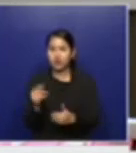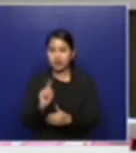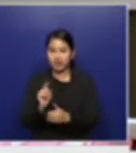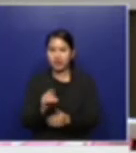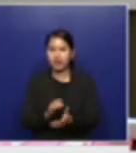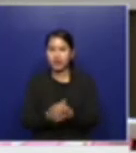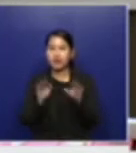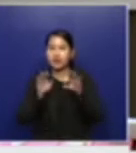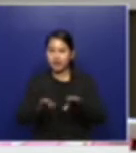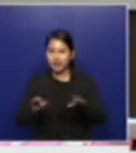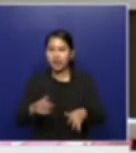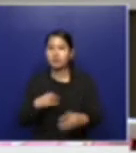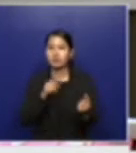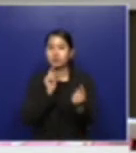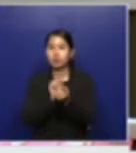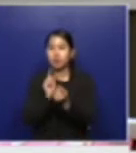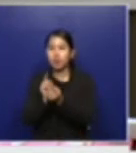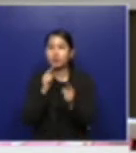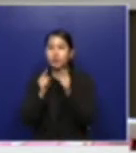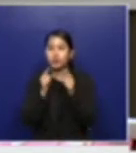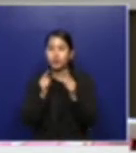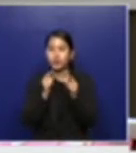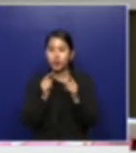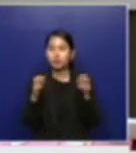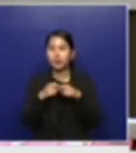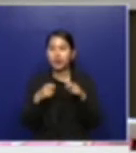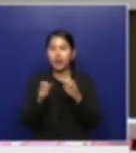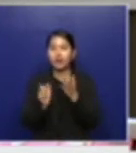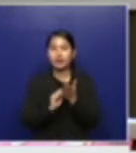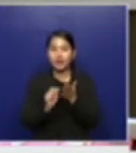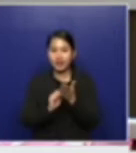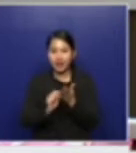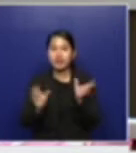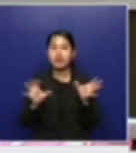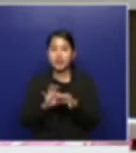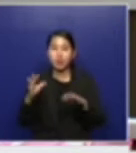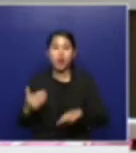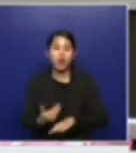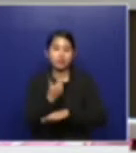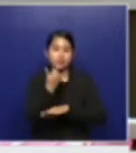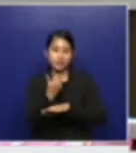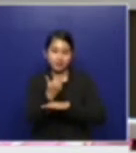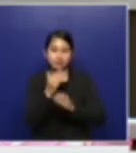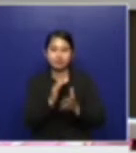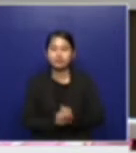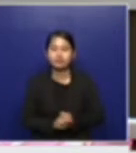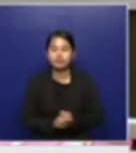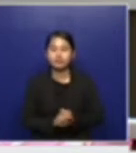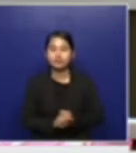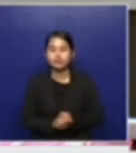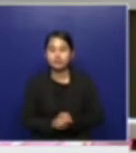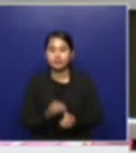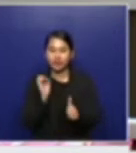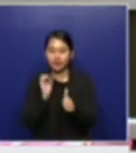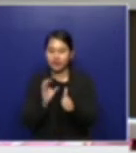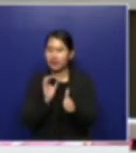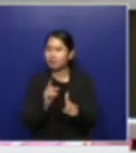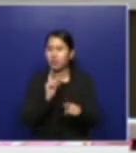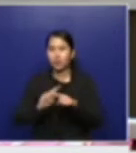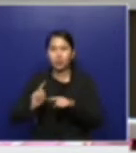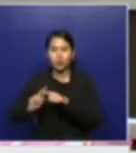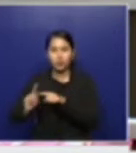ก็เดินก็ไปหามันไปทำเมมโมยูนี่เป็นการแก้ปัญหาทางด้านการเมืองนะครับแนะนำของดีๆไปเ